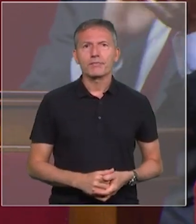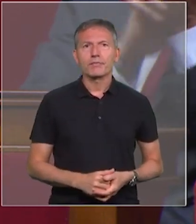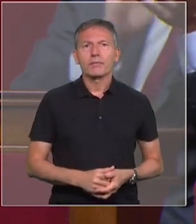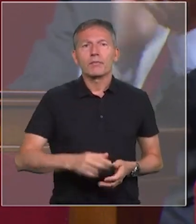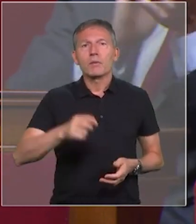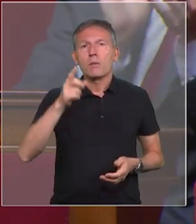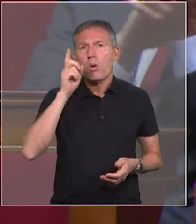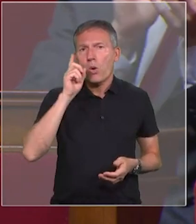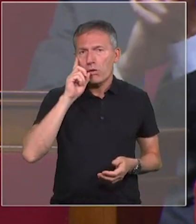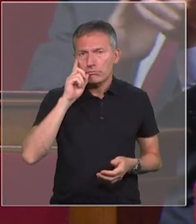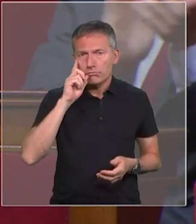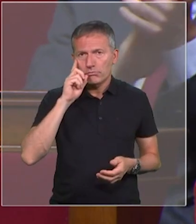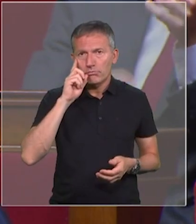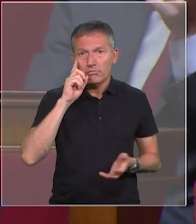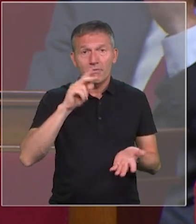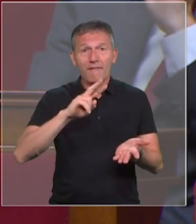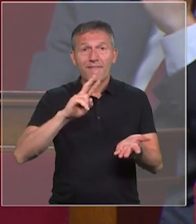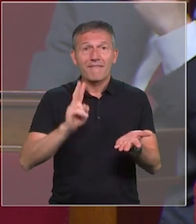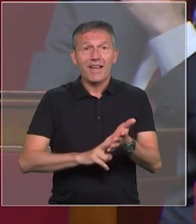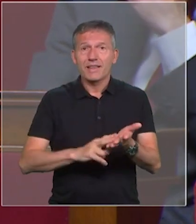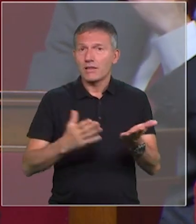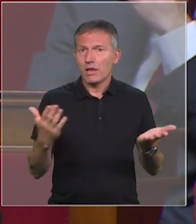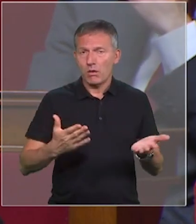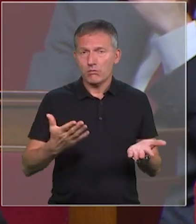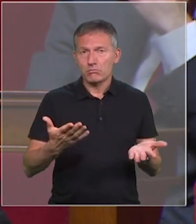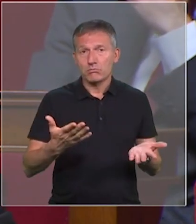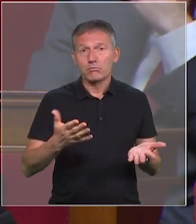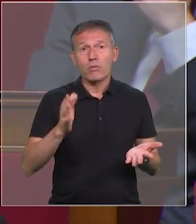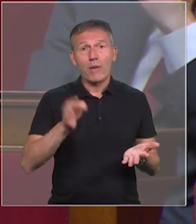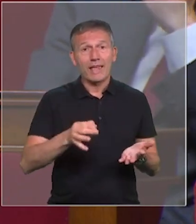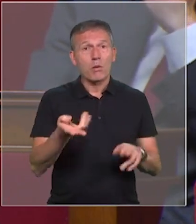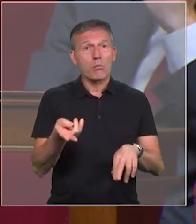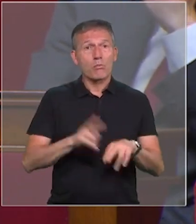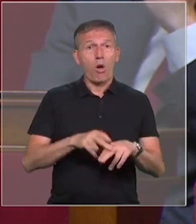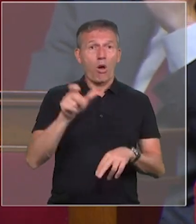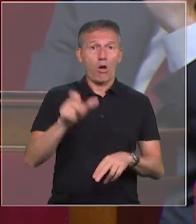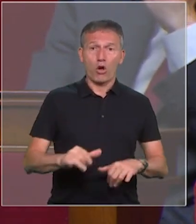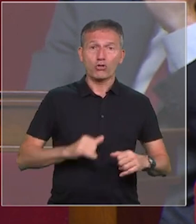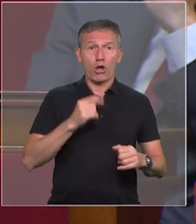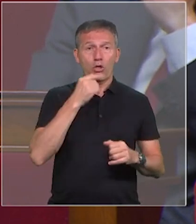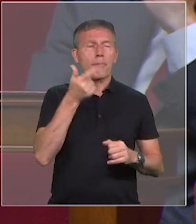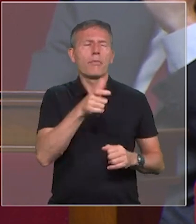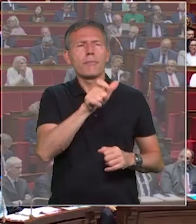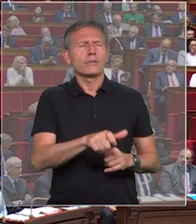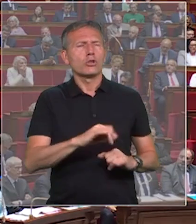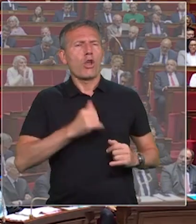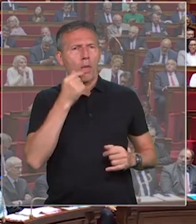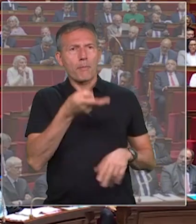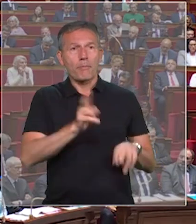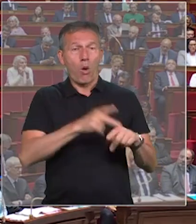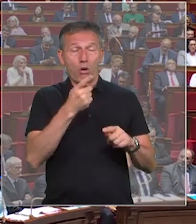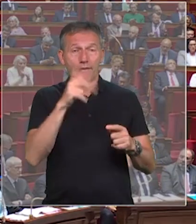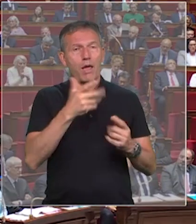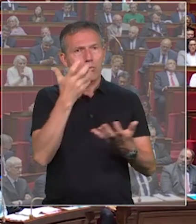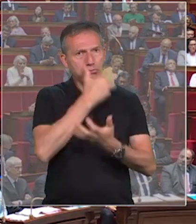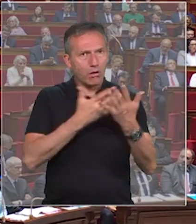Parce que la vérité, mes chers collègues, c'est que oui, le décès brutal d'un jeune homme, ce sera toujours un drame. Mais il est